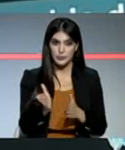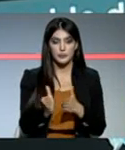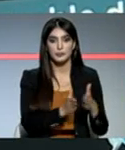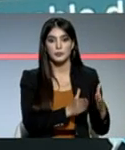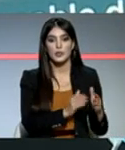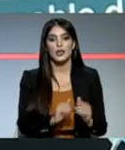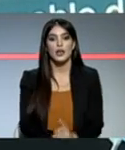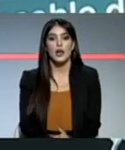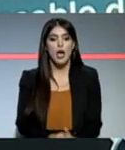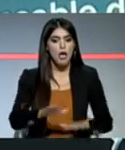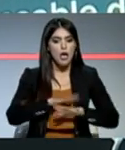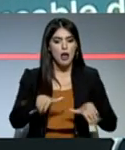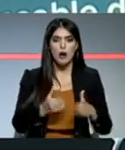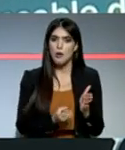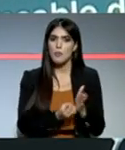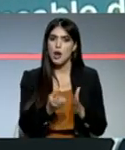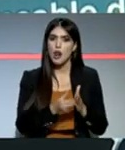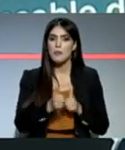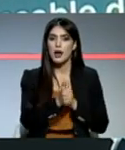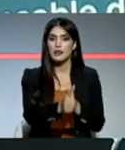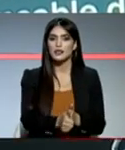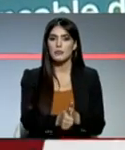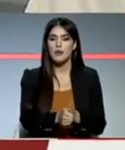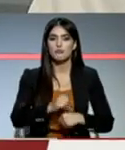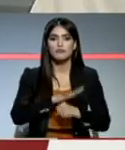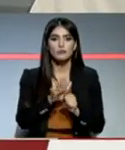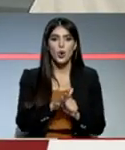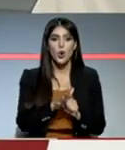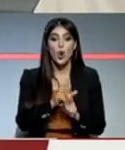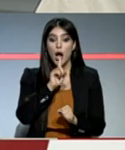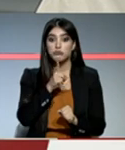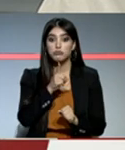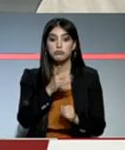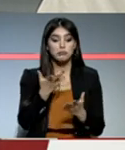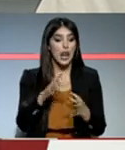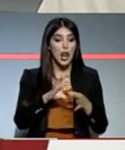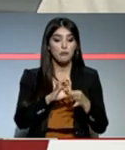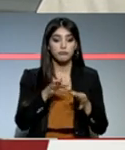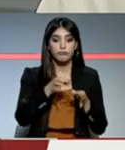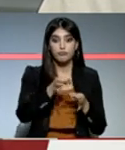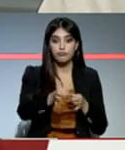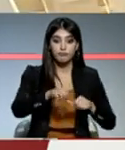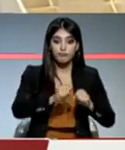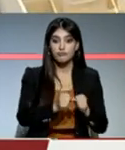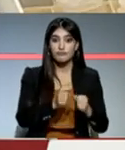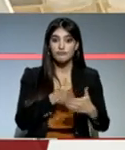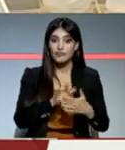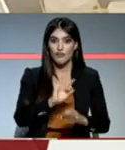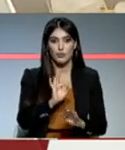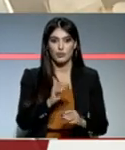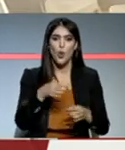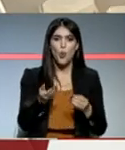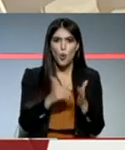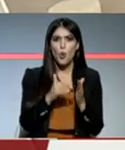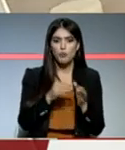تشير اخر احصاءات المتعه اللقاء بجاحه قرون الى ان كسر حلقه العدوى لم يتحقق بعد فقد تم